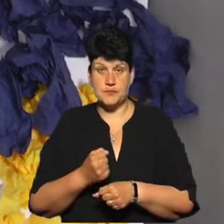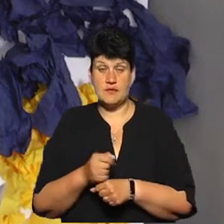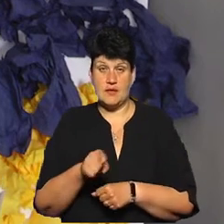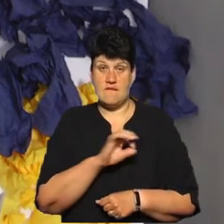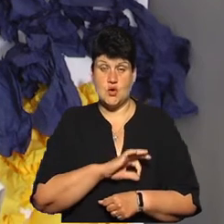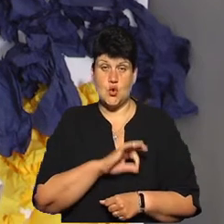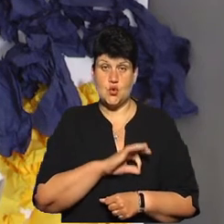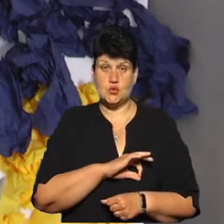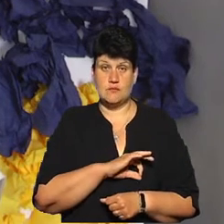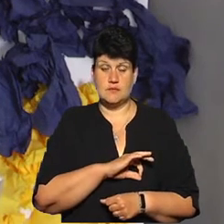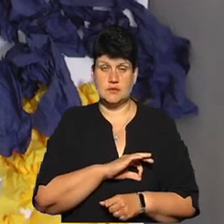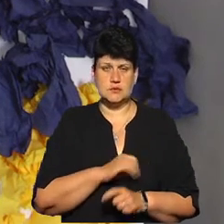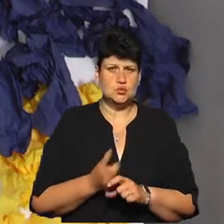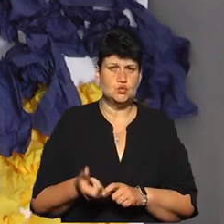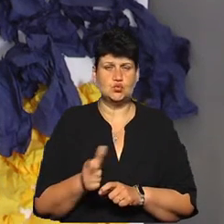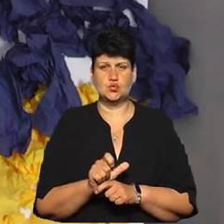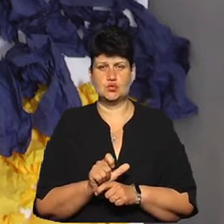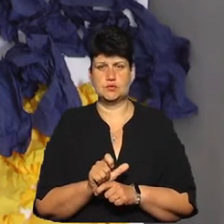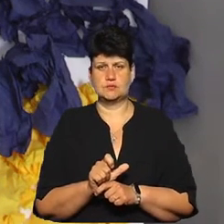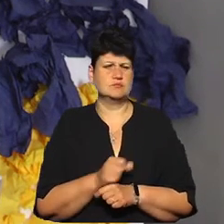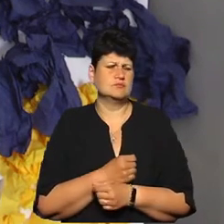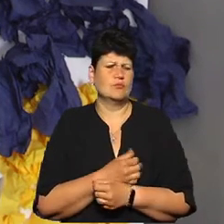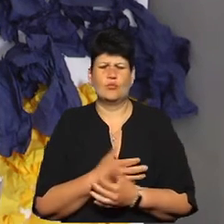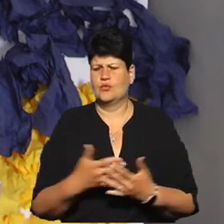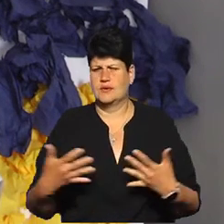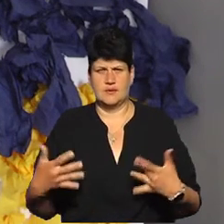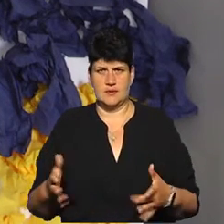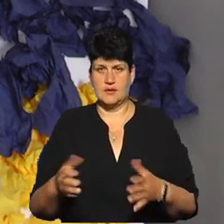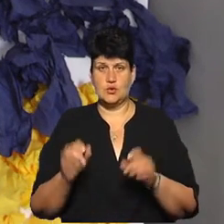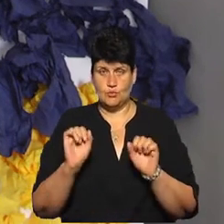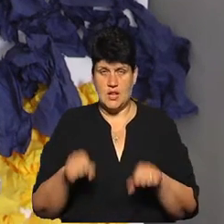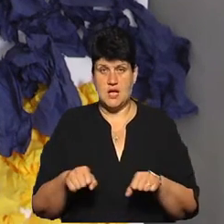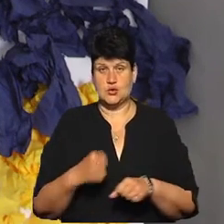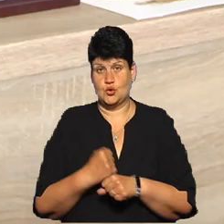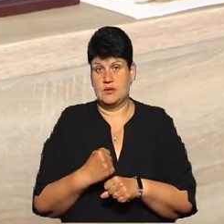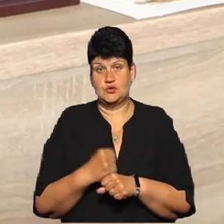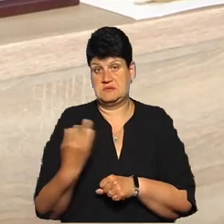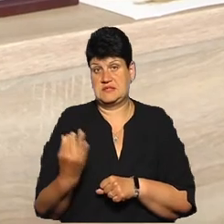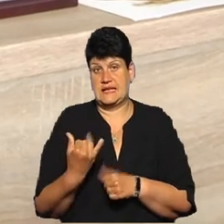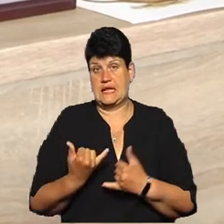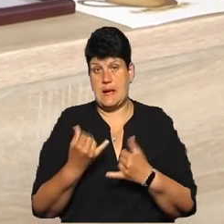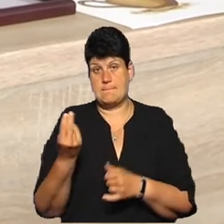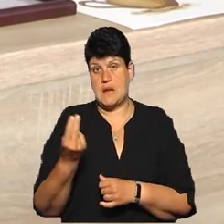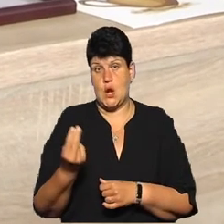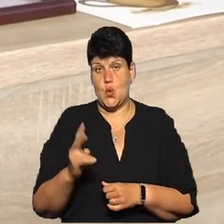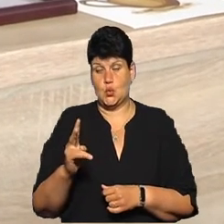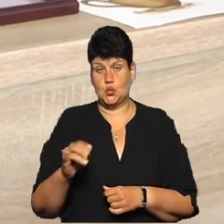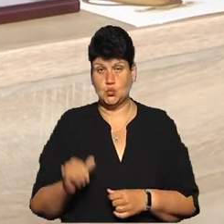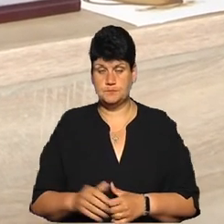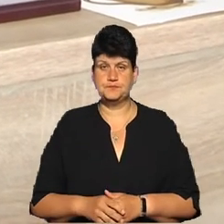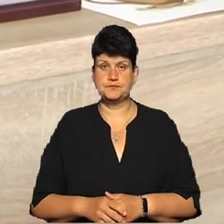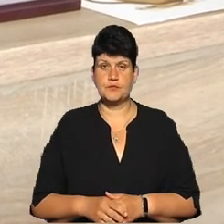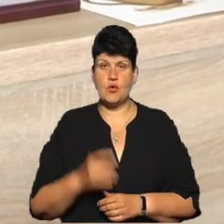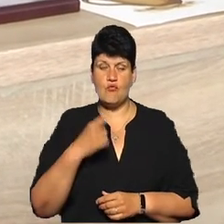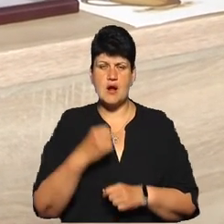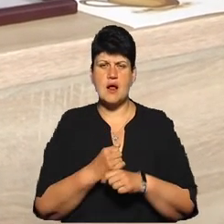використовувала дуже будь-який підручний матеріал, вона з нього могла зробити щось цікаве для малюнку. Ірина Гладун каже, кавою